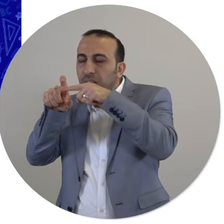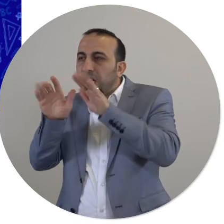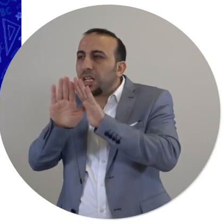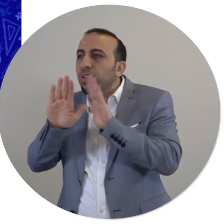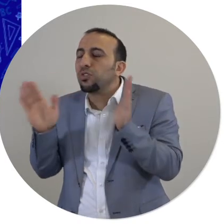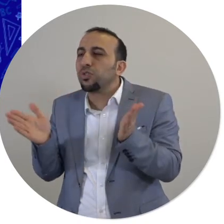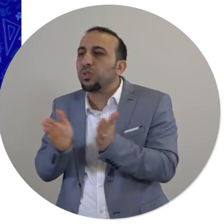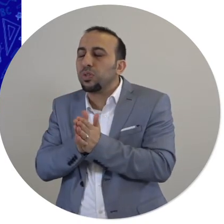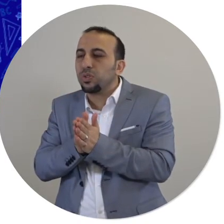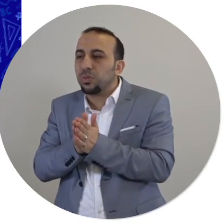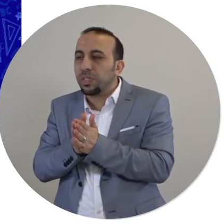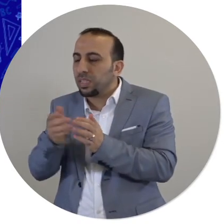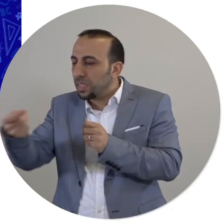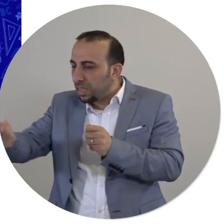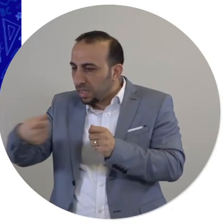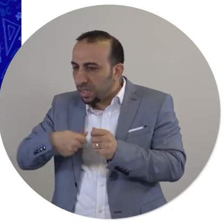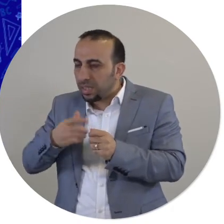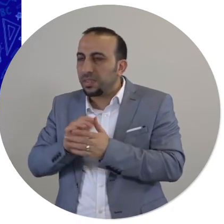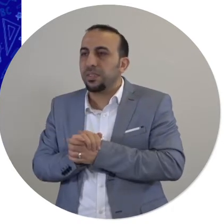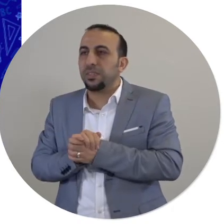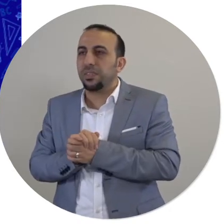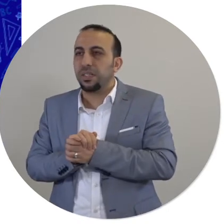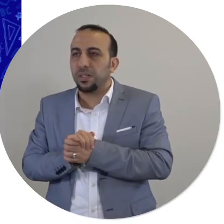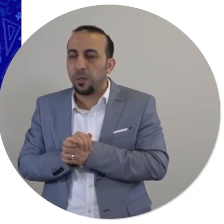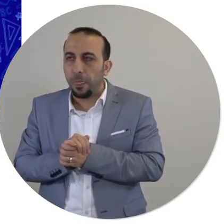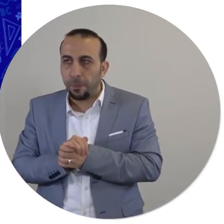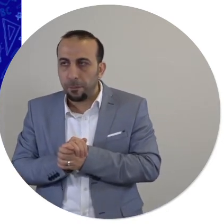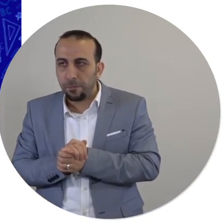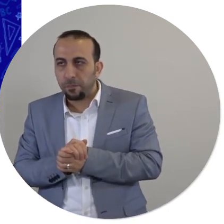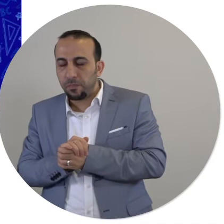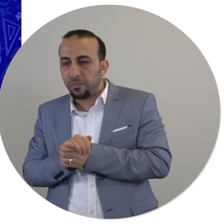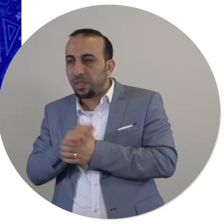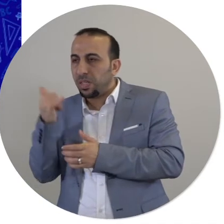الآن عزيزي الطالب آلة حاسبة لاحتساب المسائل القانونية.